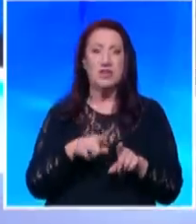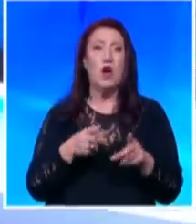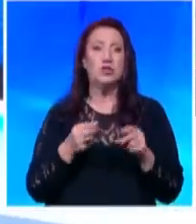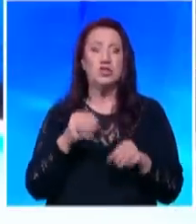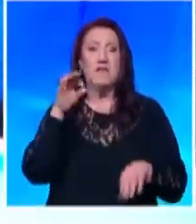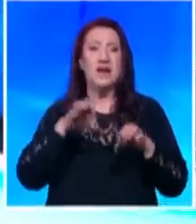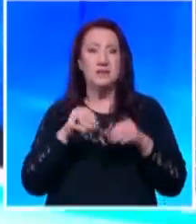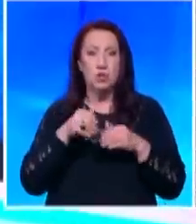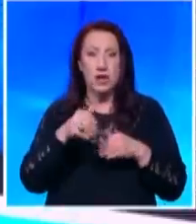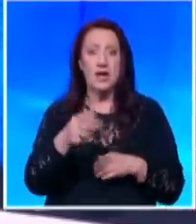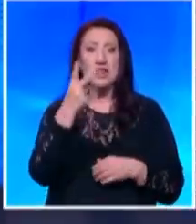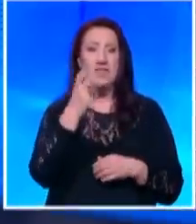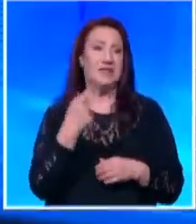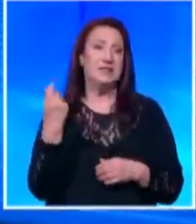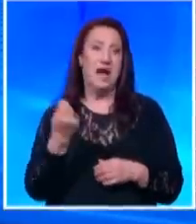нашата страна.